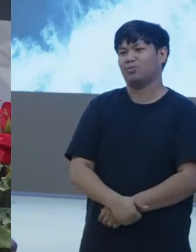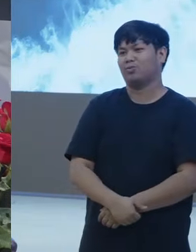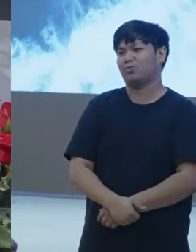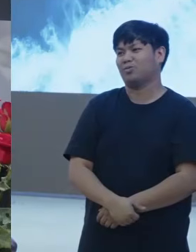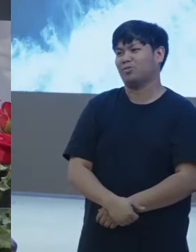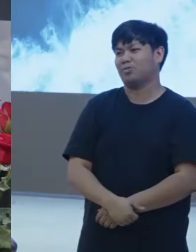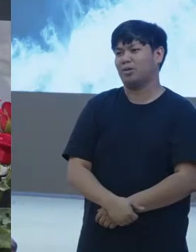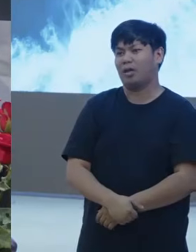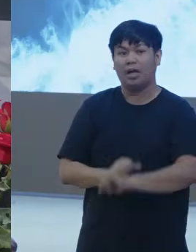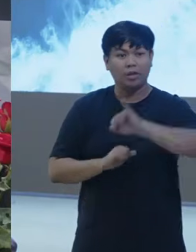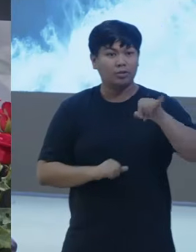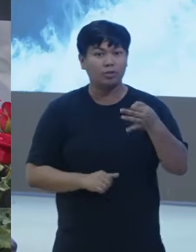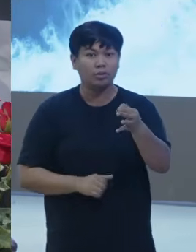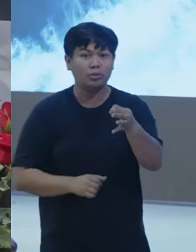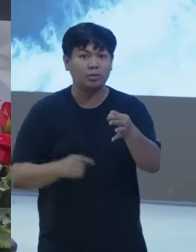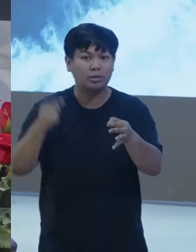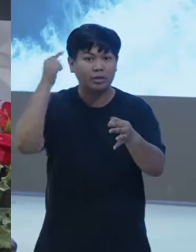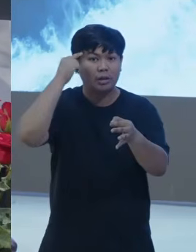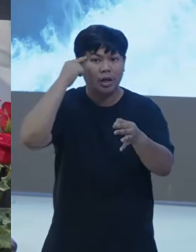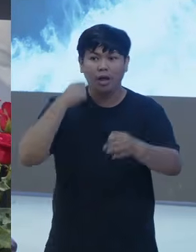sa isip ni Jonah,